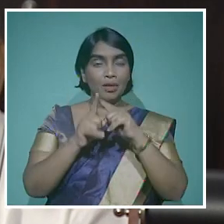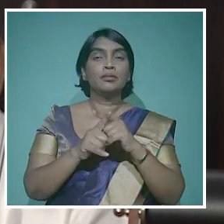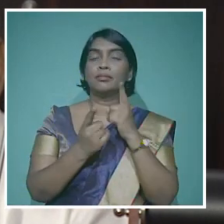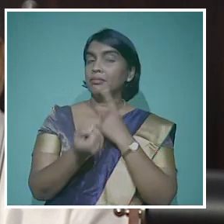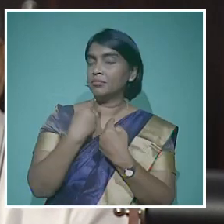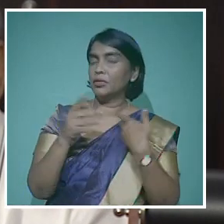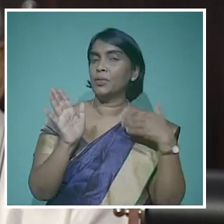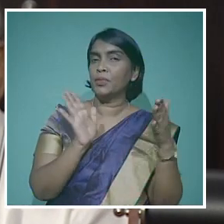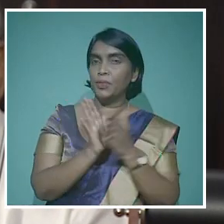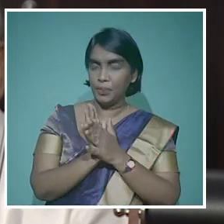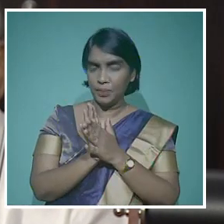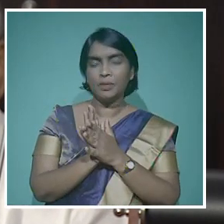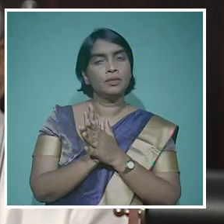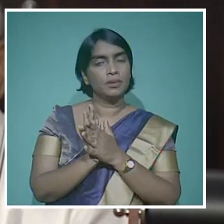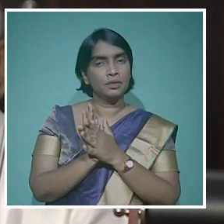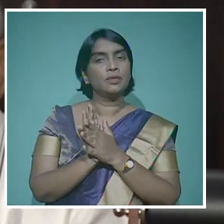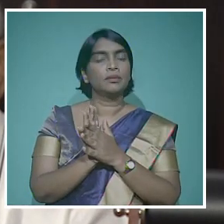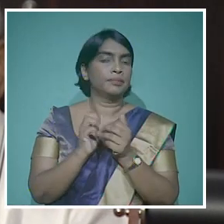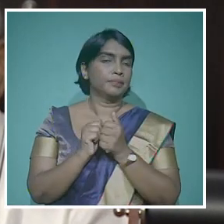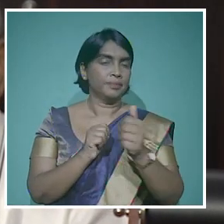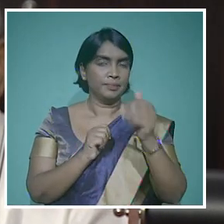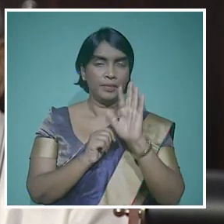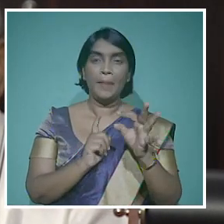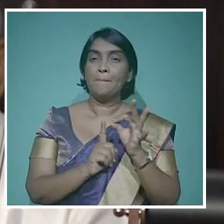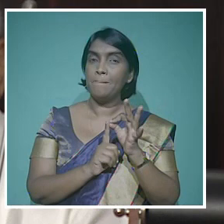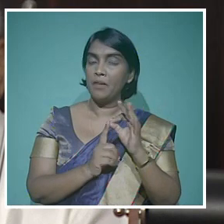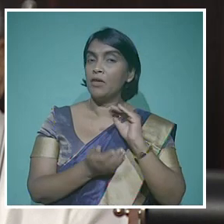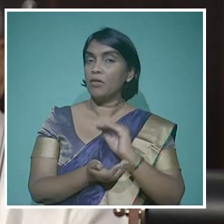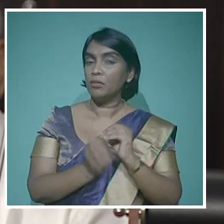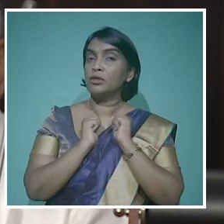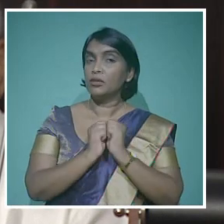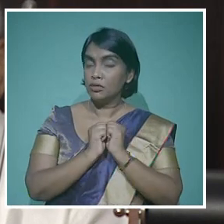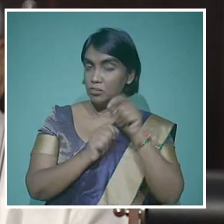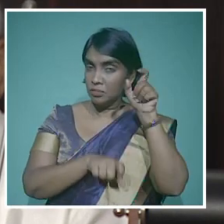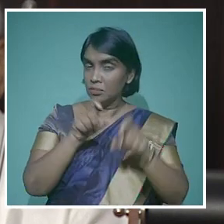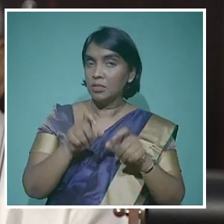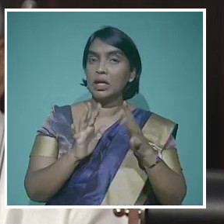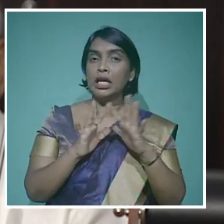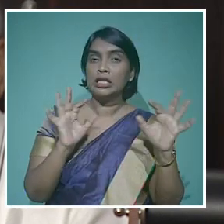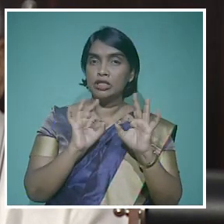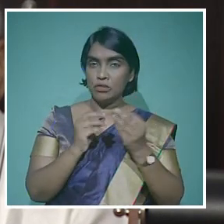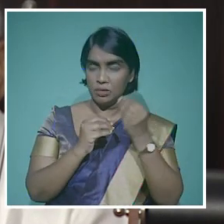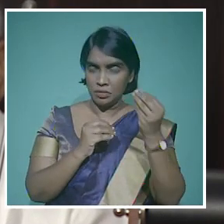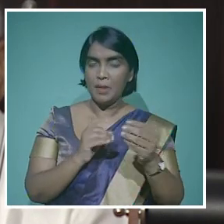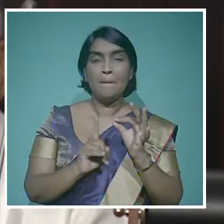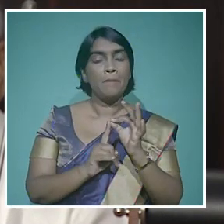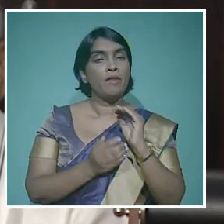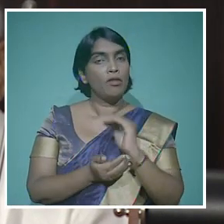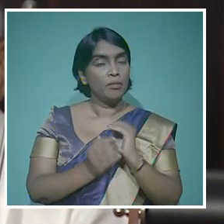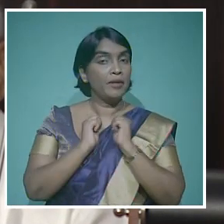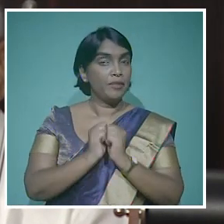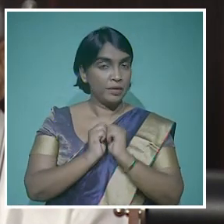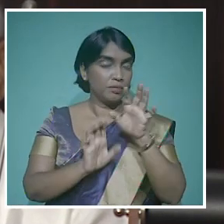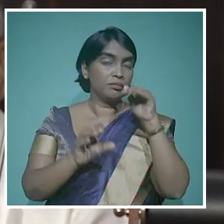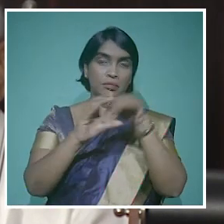නියාමනයන් සමග ඒකාබද්ධව කටයුතු කරනවා. පෞද්ගලික අංශයේ සේවකයන්ට රක්ෂණ ආවරණයක්. පෞද්ගලික අංශයේ රැකියාවෙන්